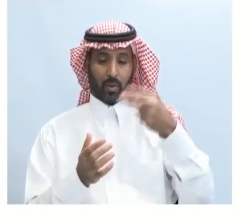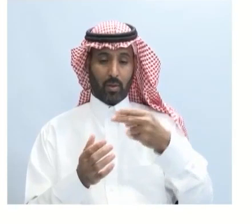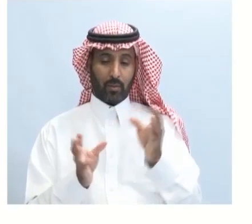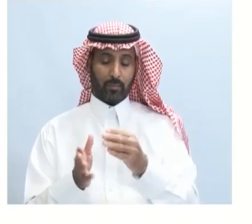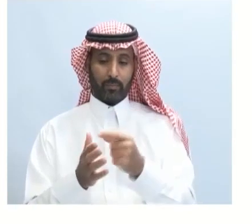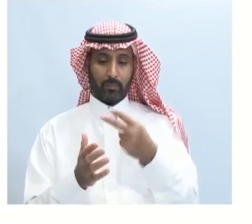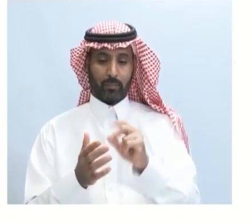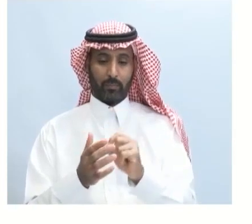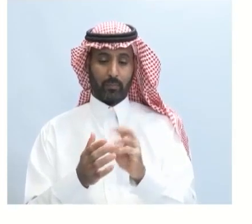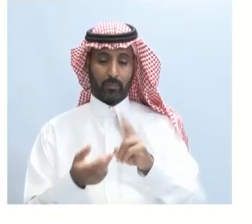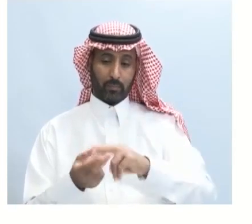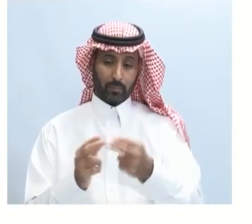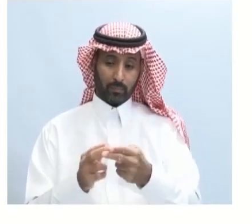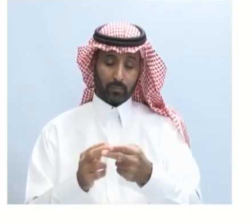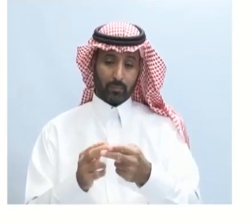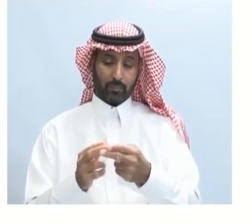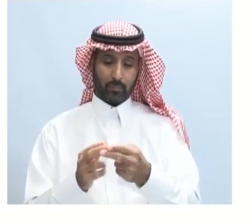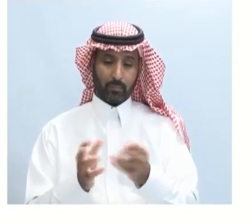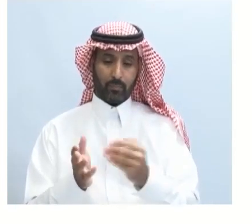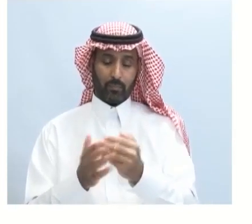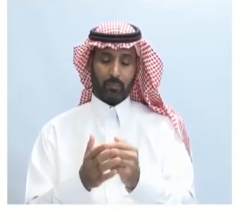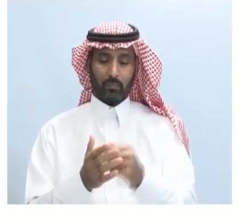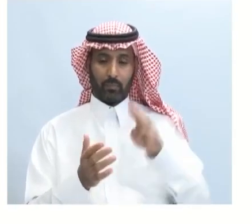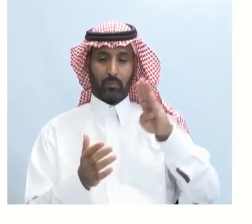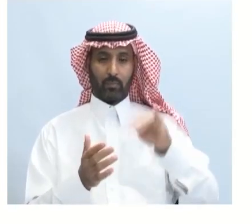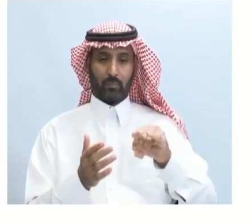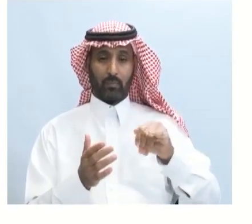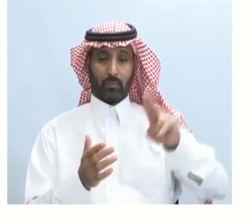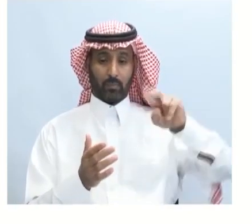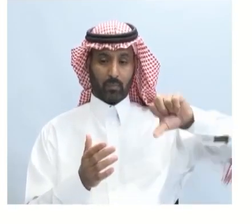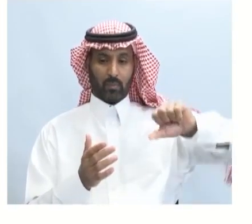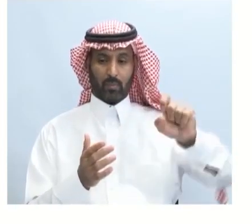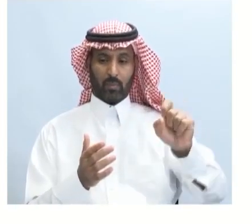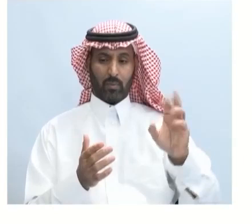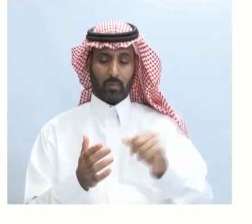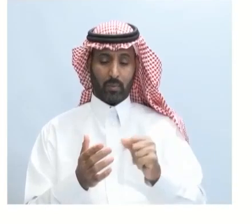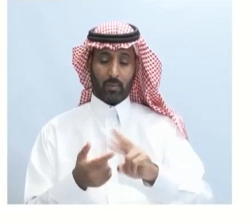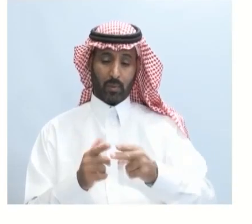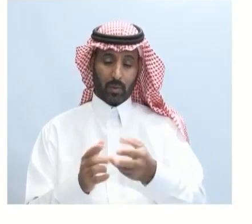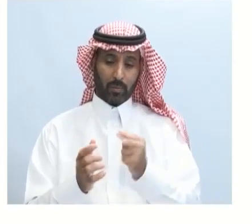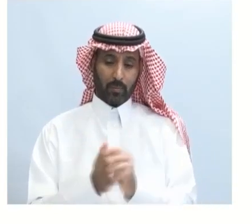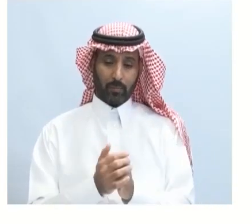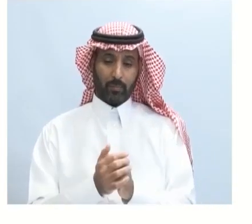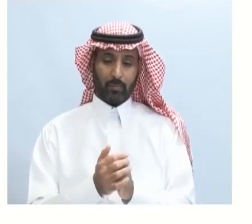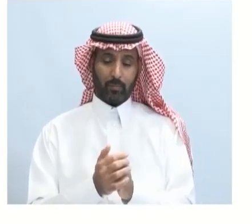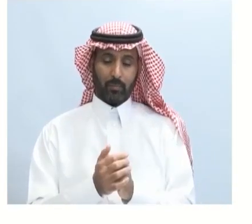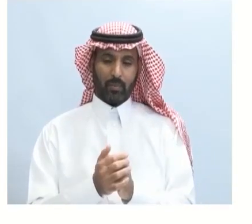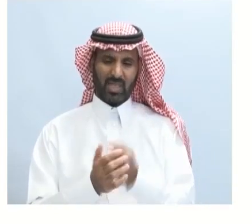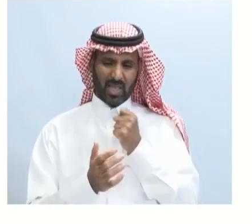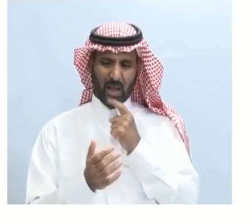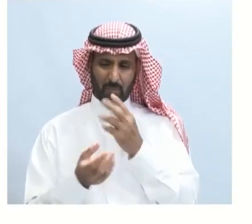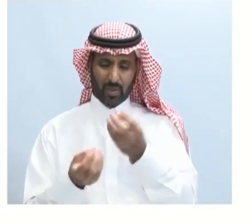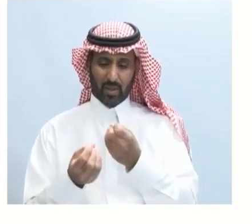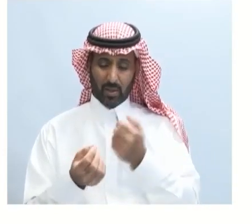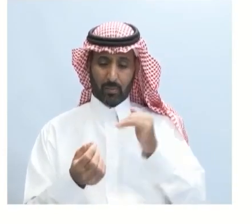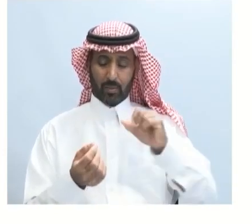بروبانول تحول الى اثنين بروبانون وهو كيتون لكن لن يعطيني حمض كربوكسيلي بسهوله اذا